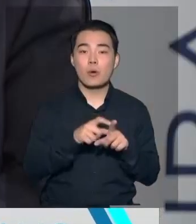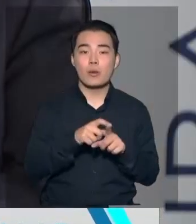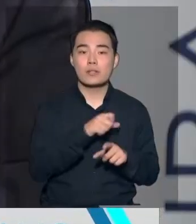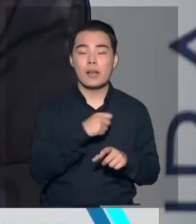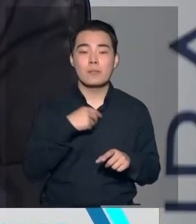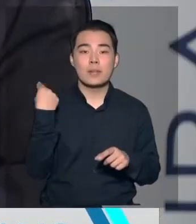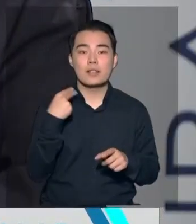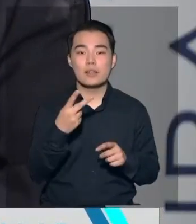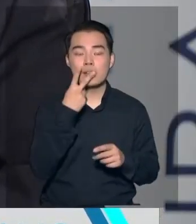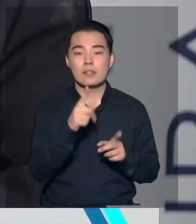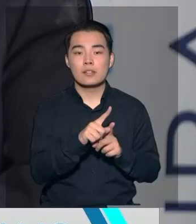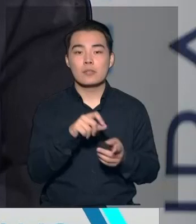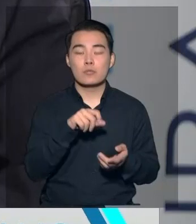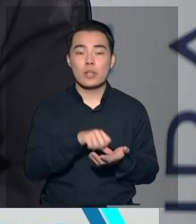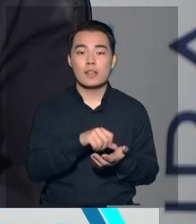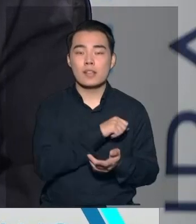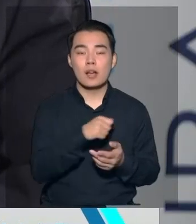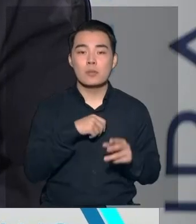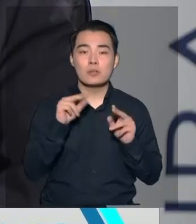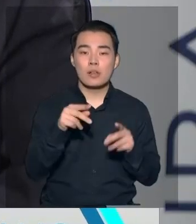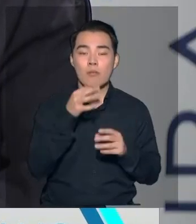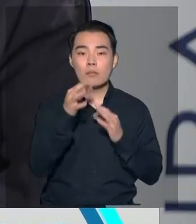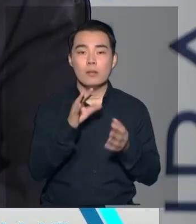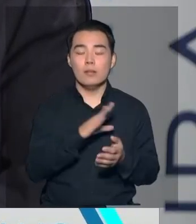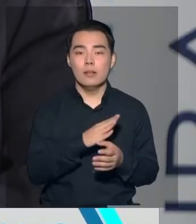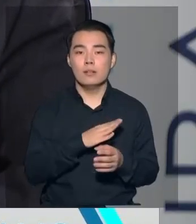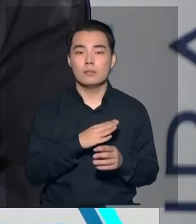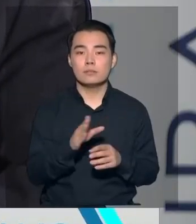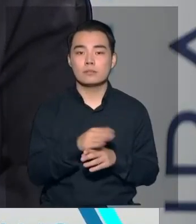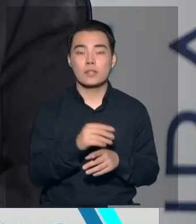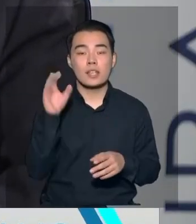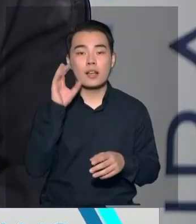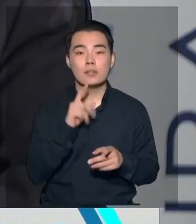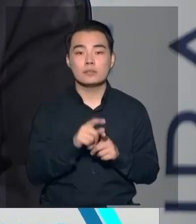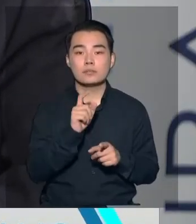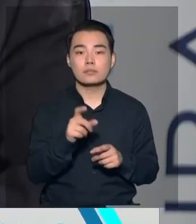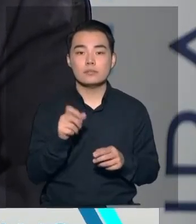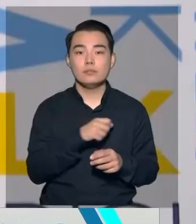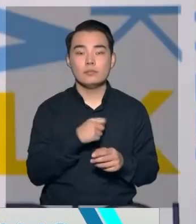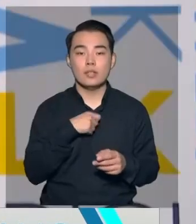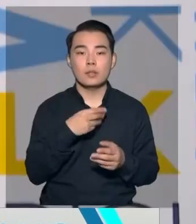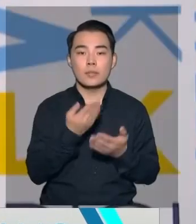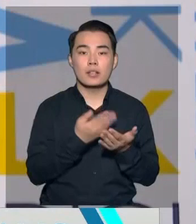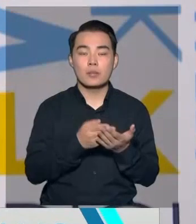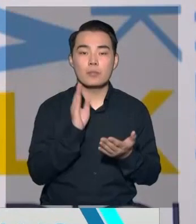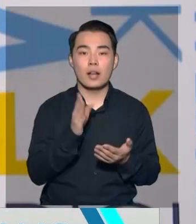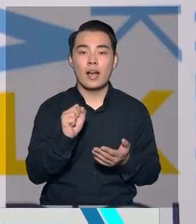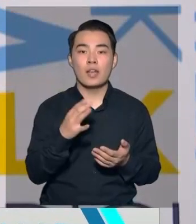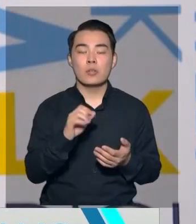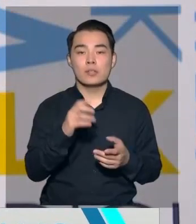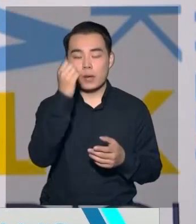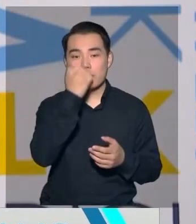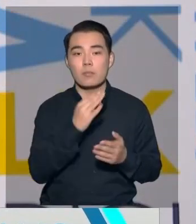тіпті президенттің оппоненттерінің өзіне дейін мойындайтын нәрсе бар. Яғни естуші мемлекет деген принцип іске асып жатыр. Айдос мырза, алтын уақытыңызды